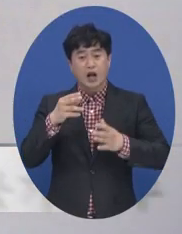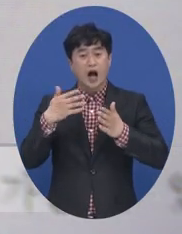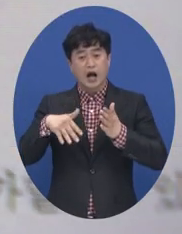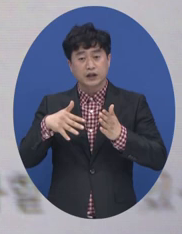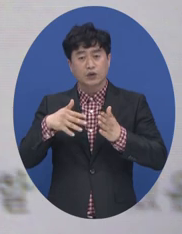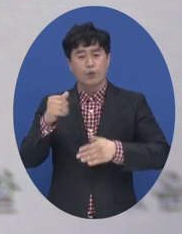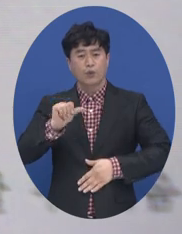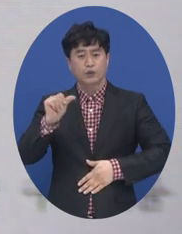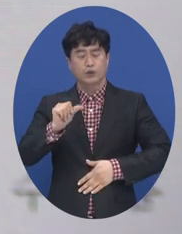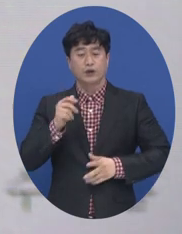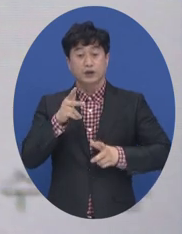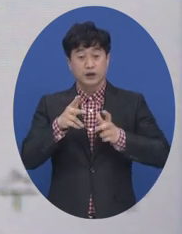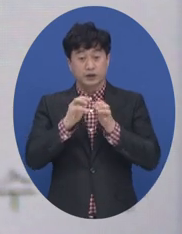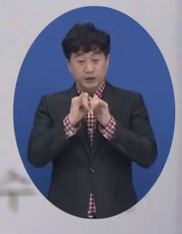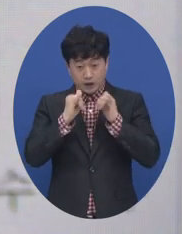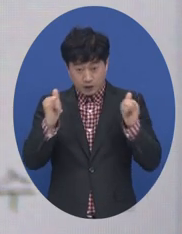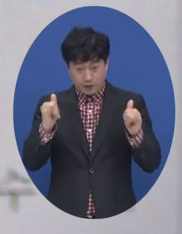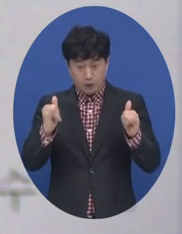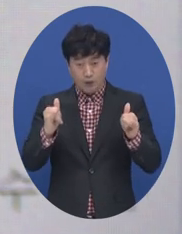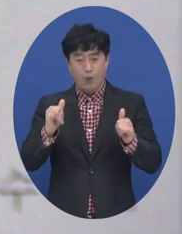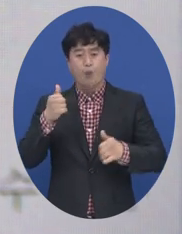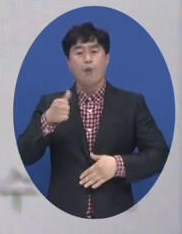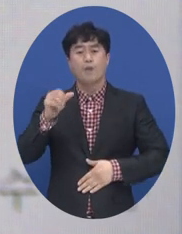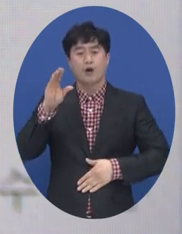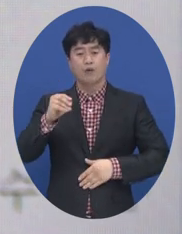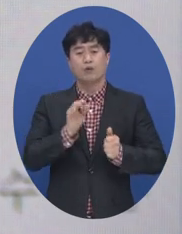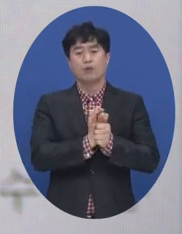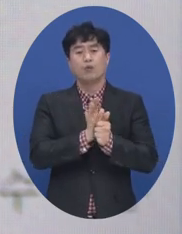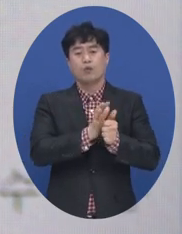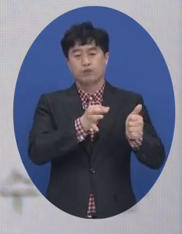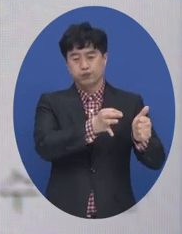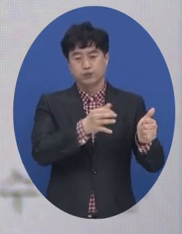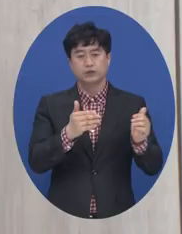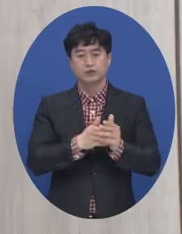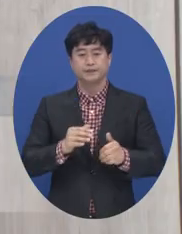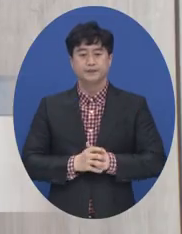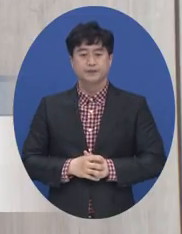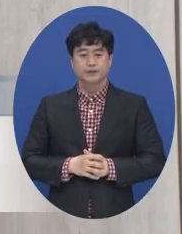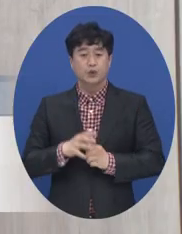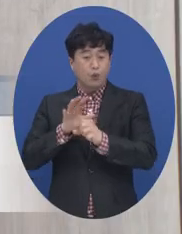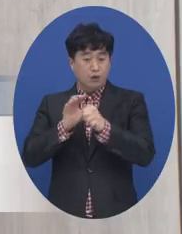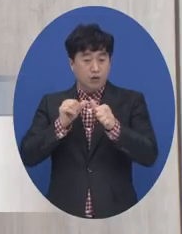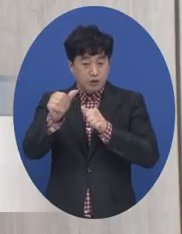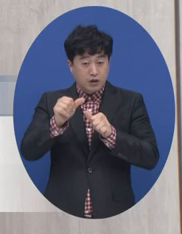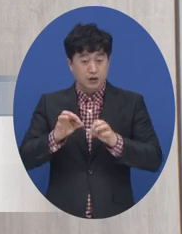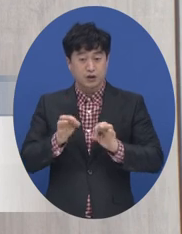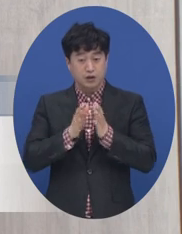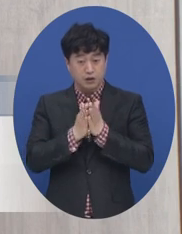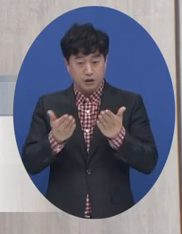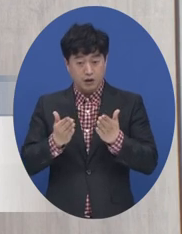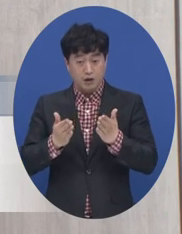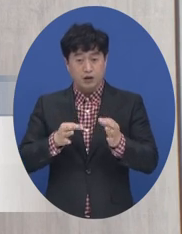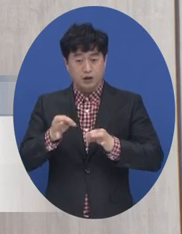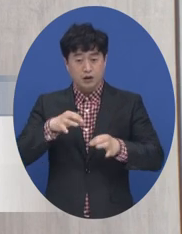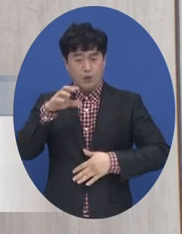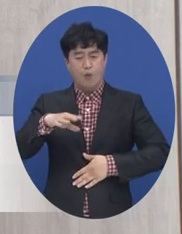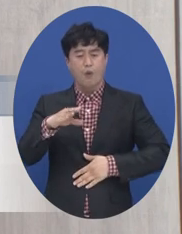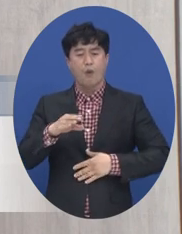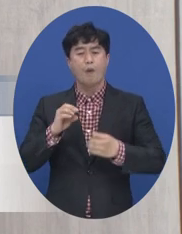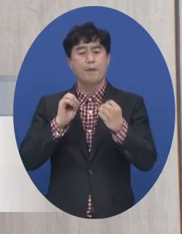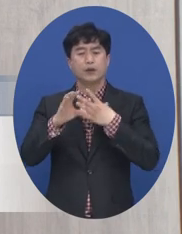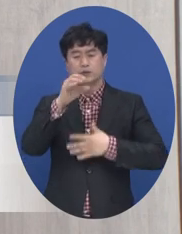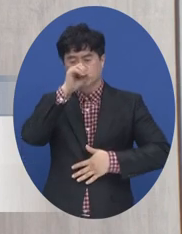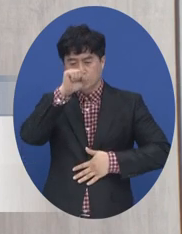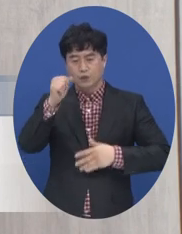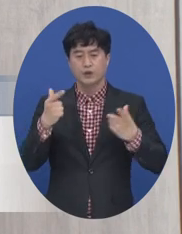돼 5천여 개 사업자에게 약 500억 원의 지원이 이뤄졌습니다. 코로나 극복 통장이 그 시장에서